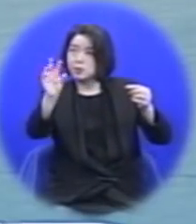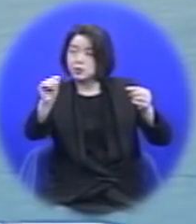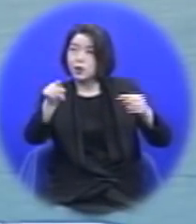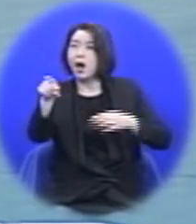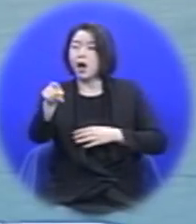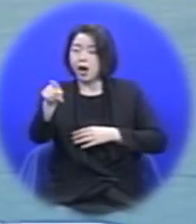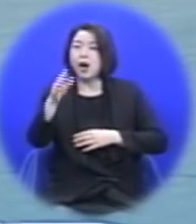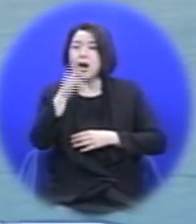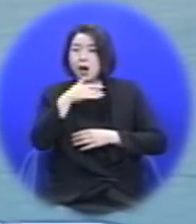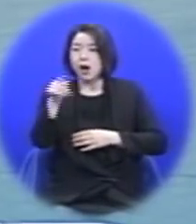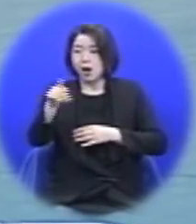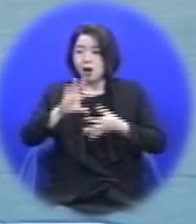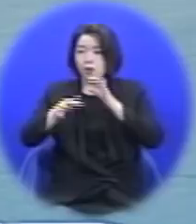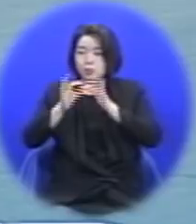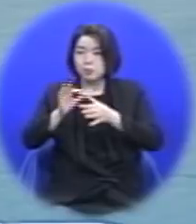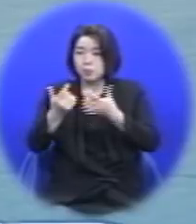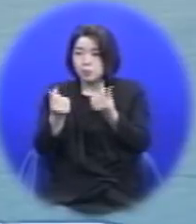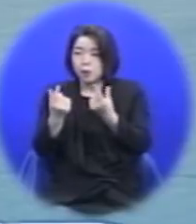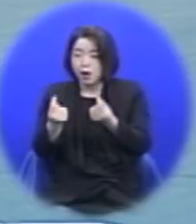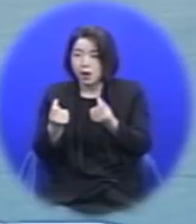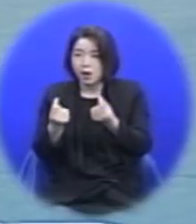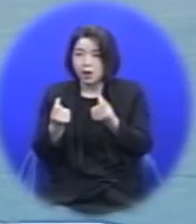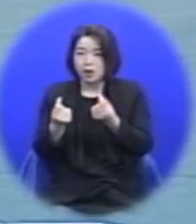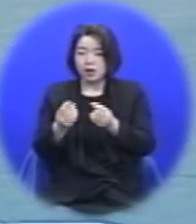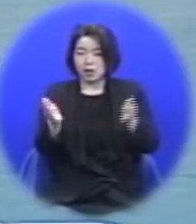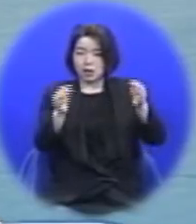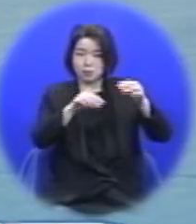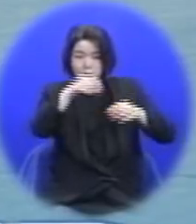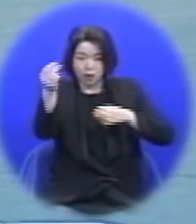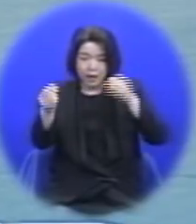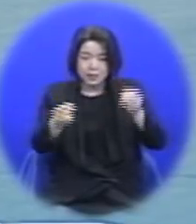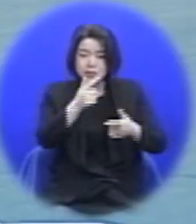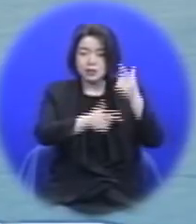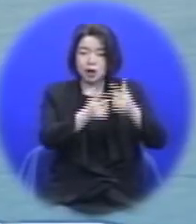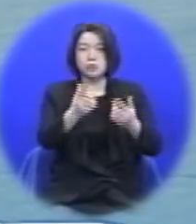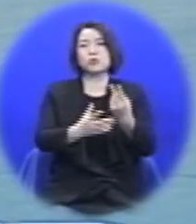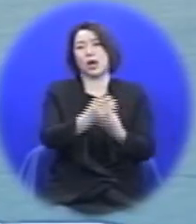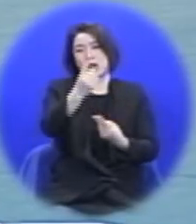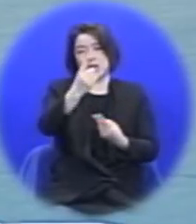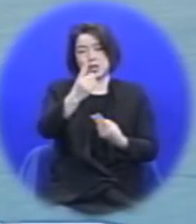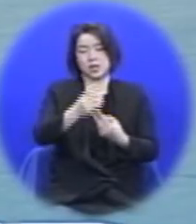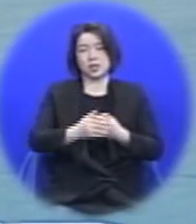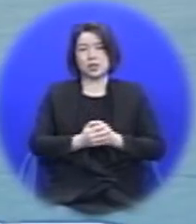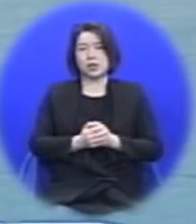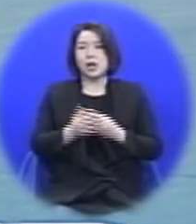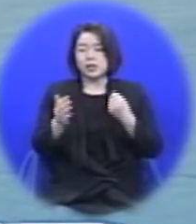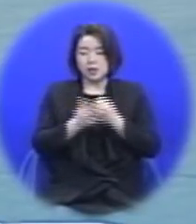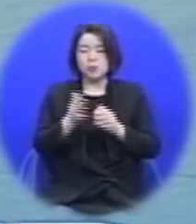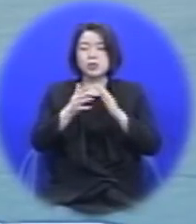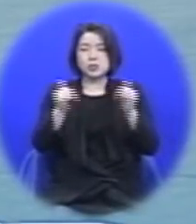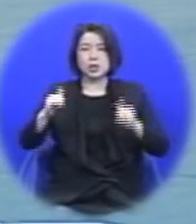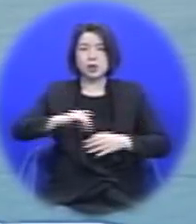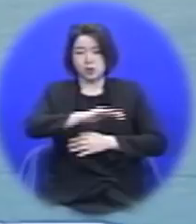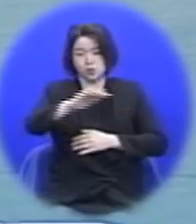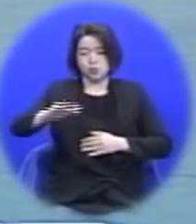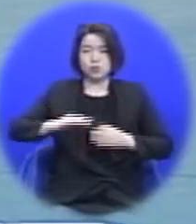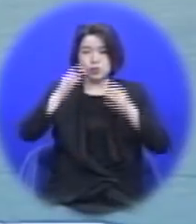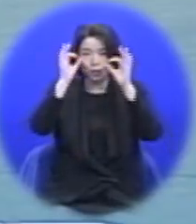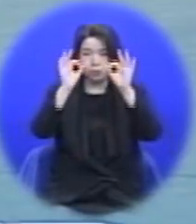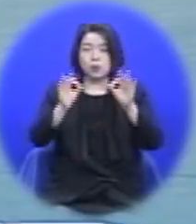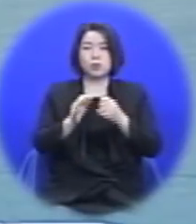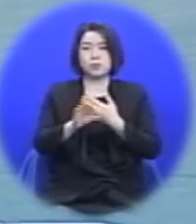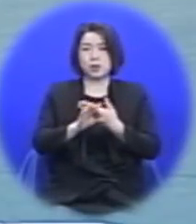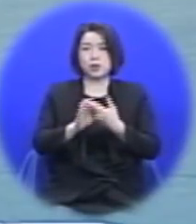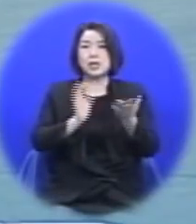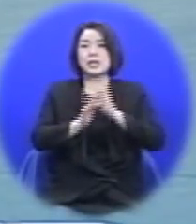하지. 똑같은 거니까 포도나무나 가지가 하나니까요. 그러니 사람들이 우리를 보면